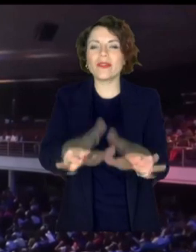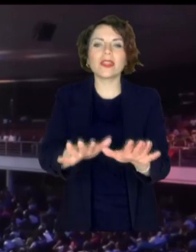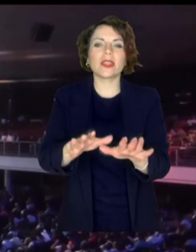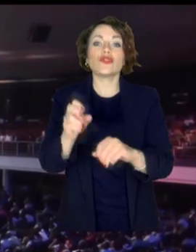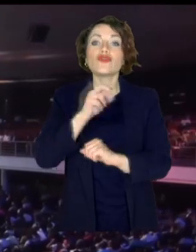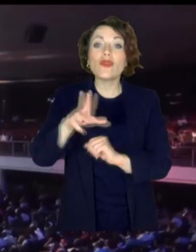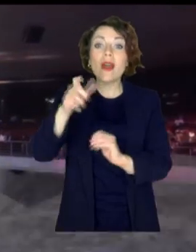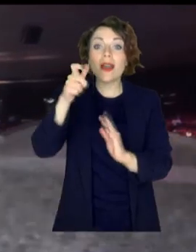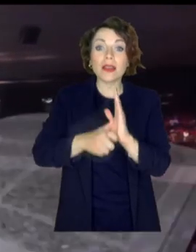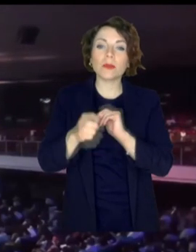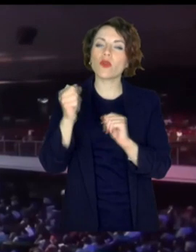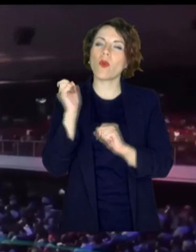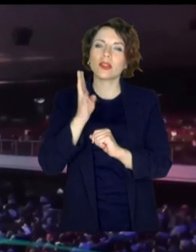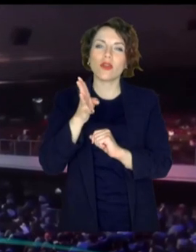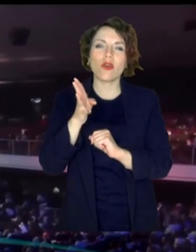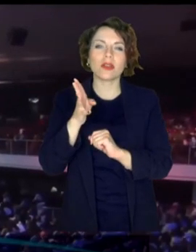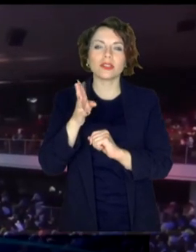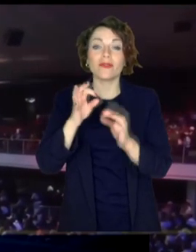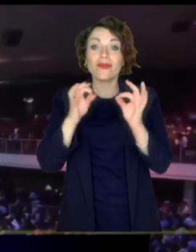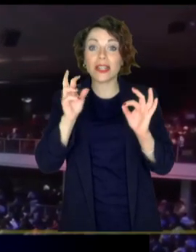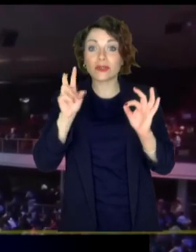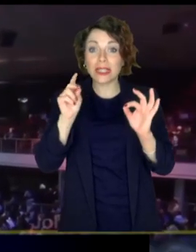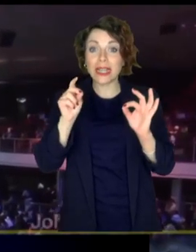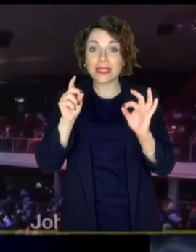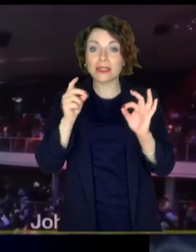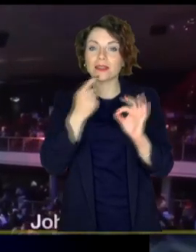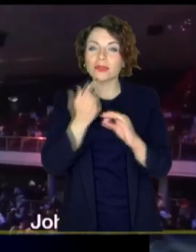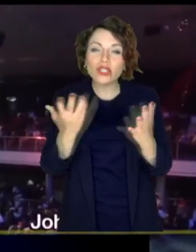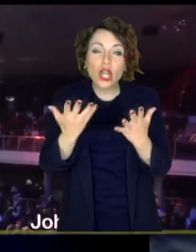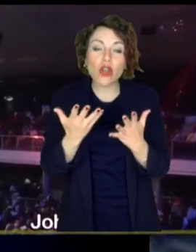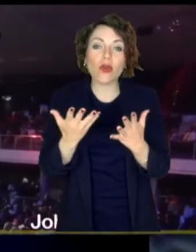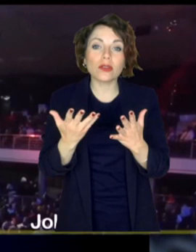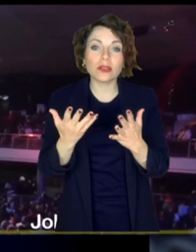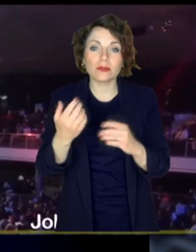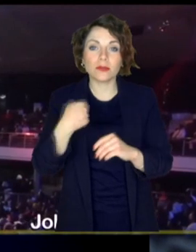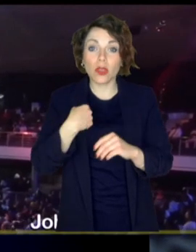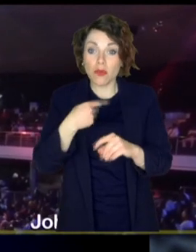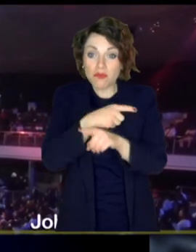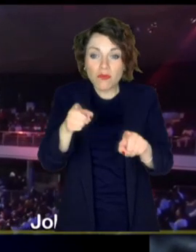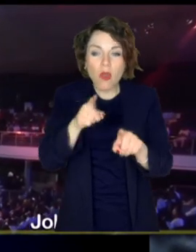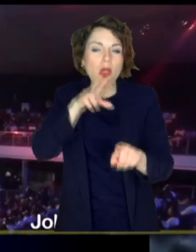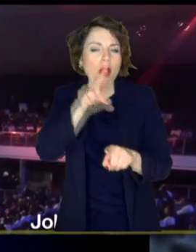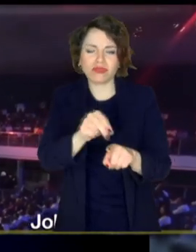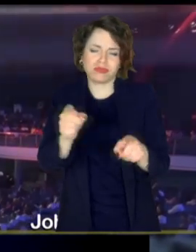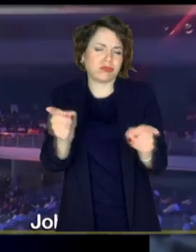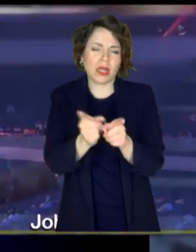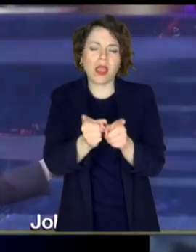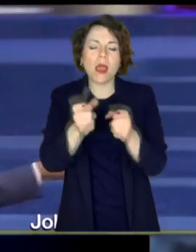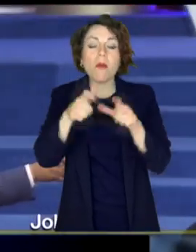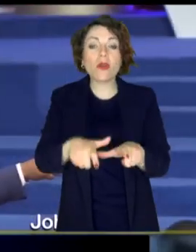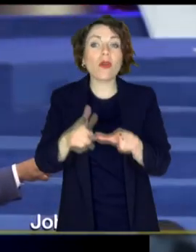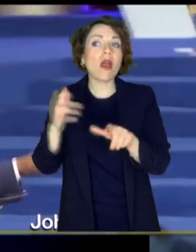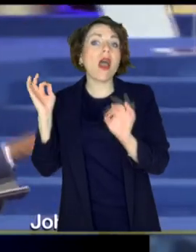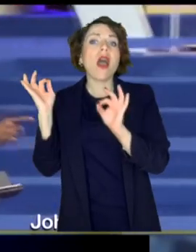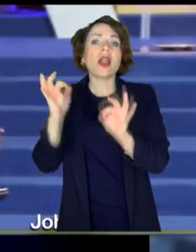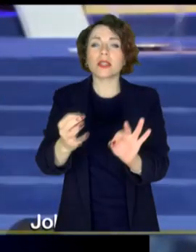capitolo 14, versetto 30, dice, non parlerò più a lungo con voi perché viene il principe di questo